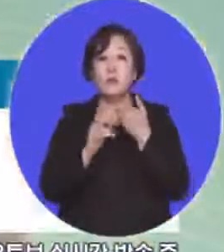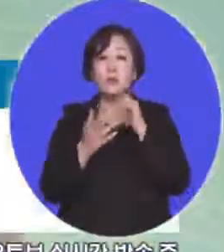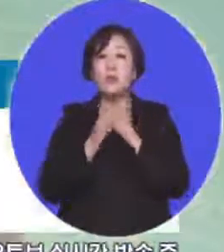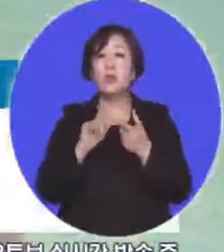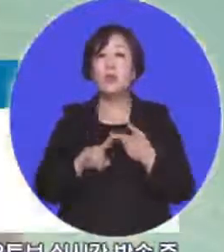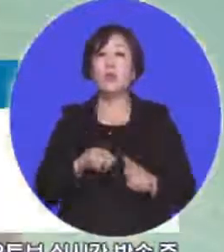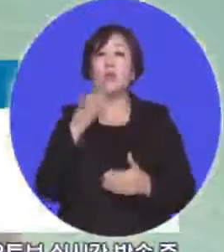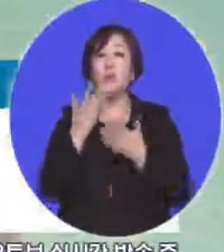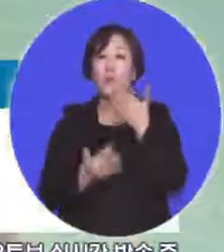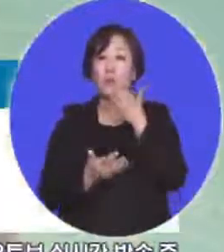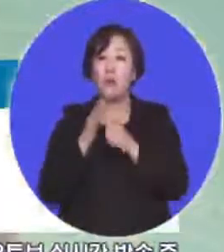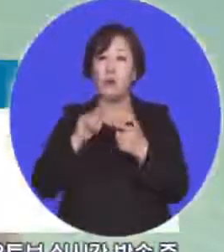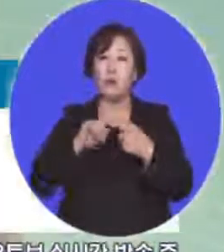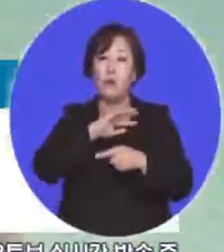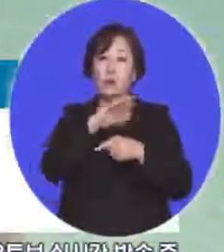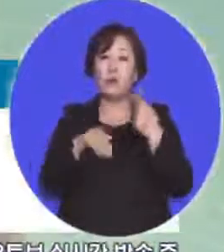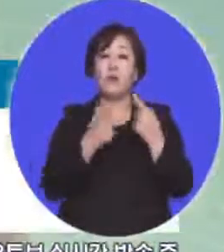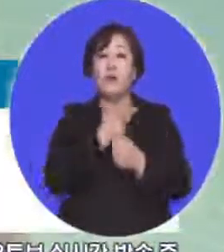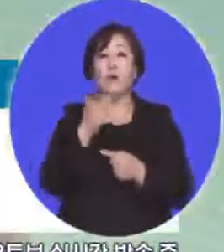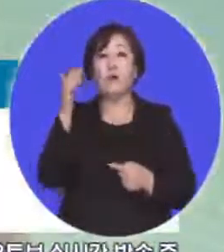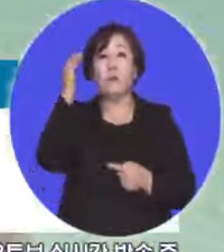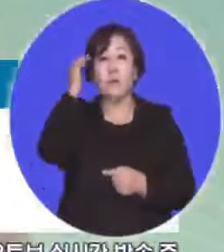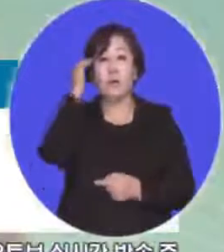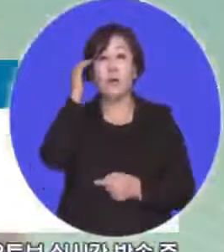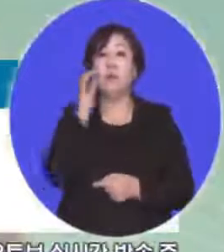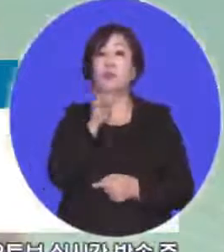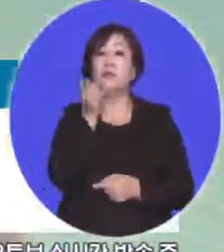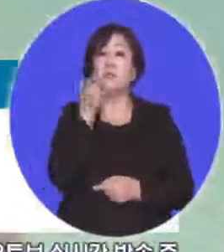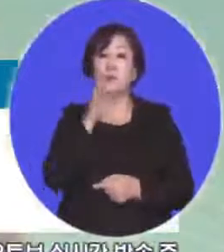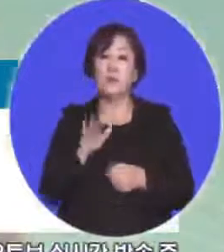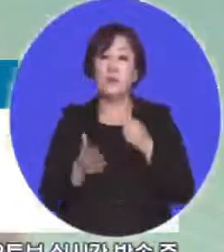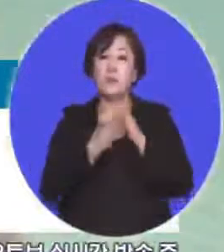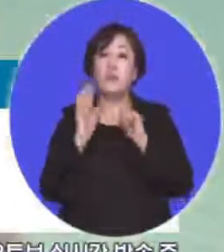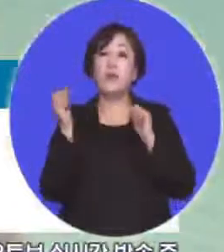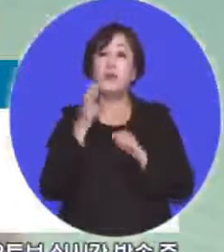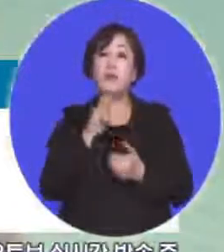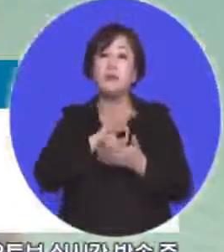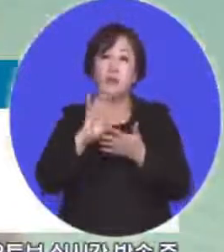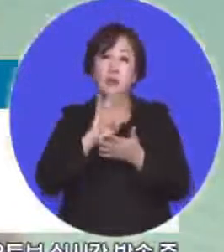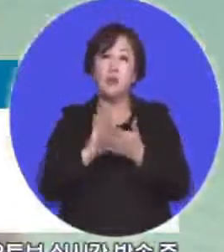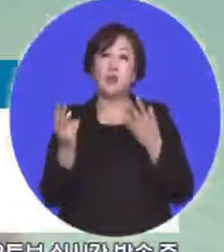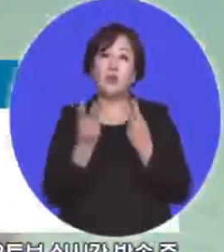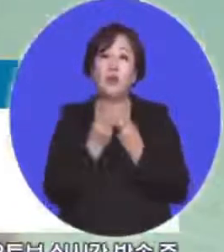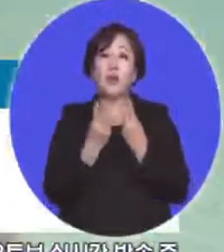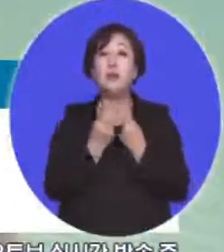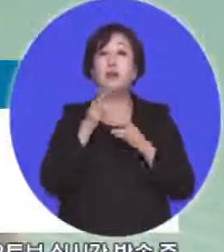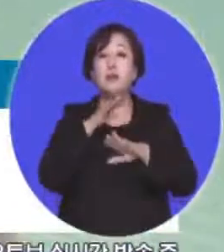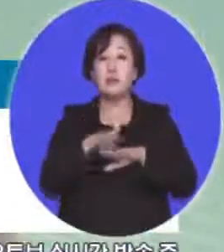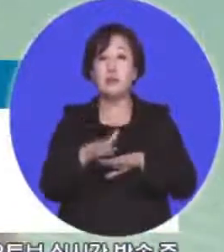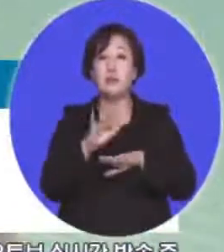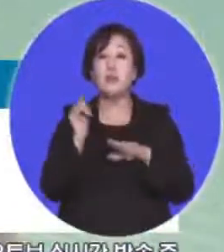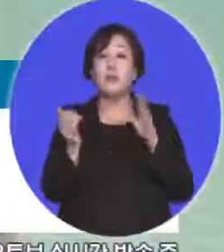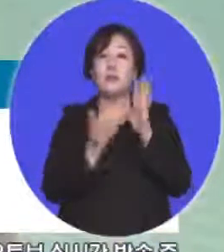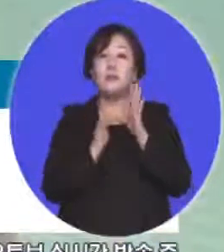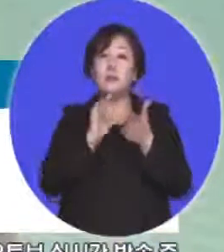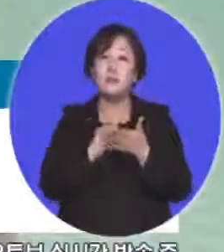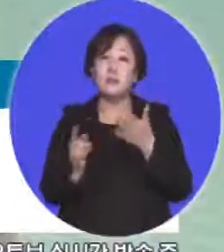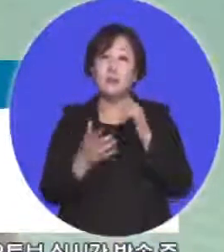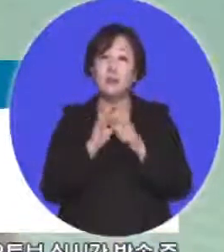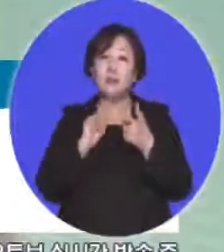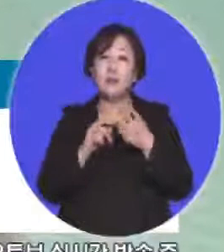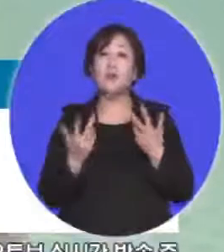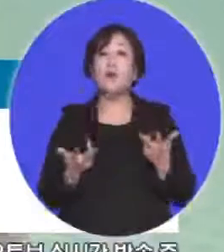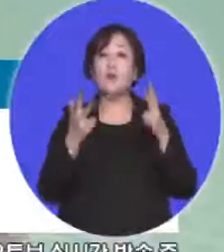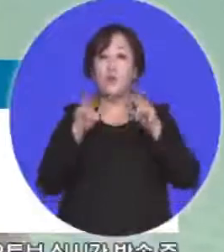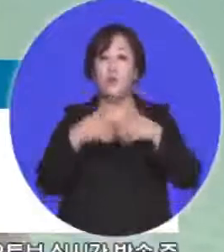처리되어 대기 환경에 많은 부담을 주고 있었습니다 이걸 재활용 하는 방식으로 전환하여 지역사회에 어린이 놀이